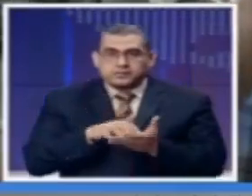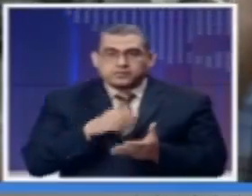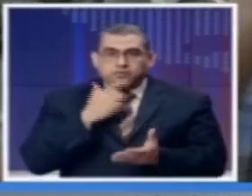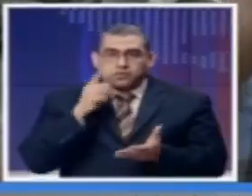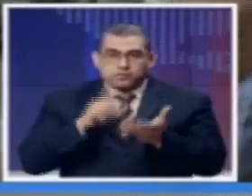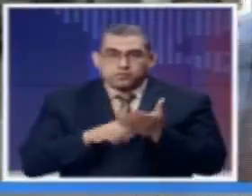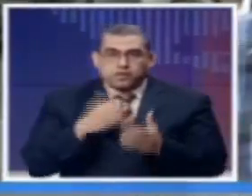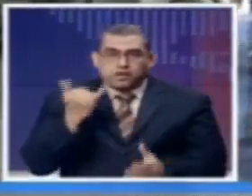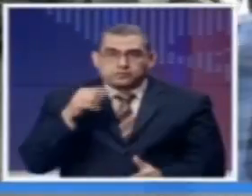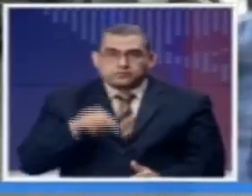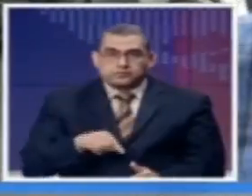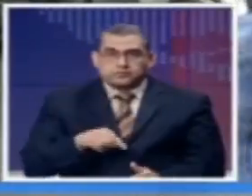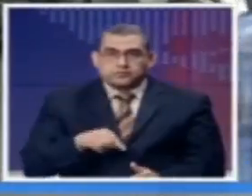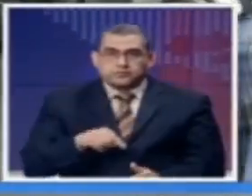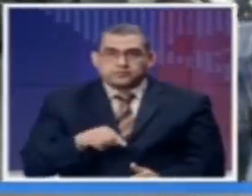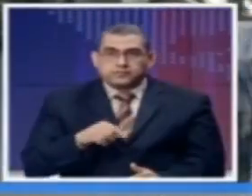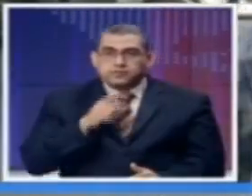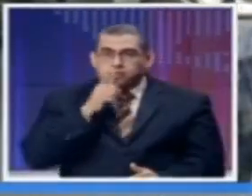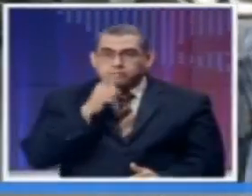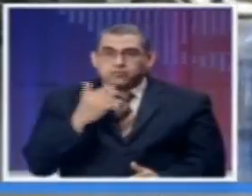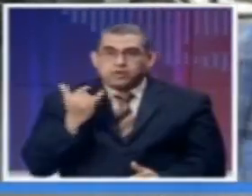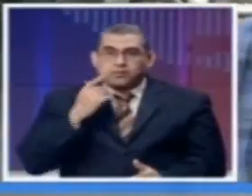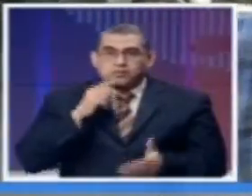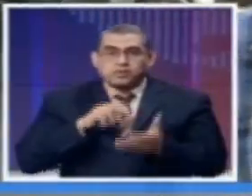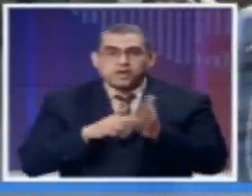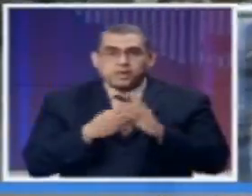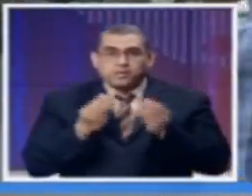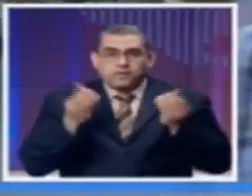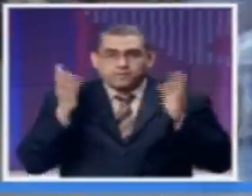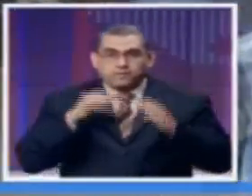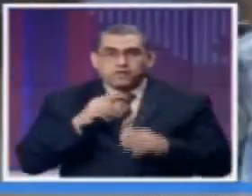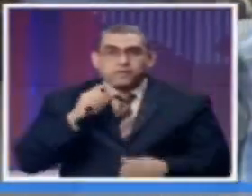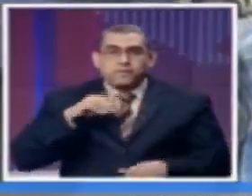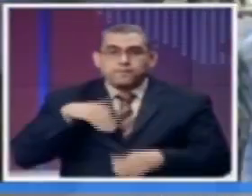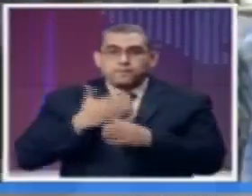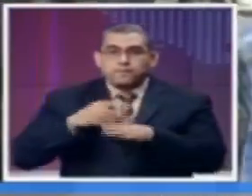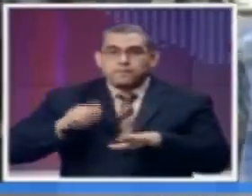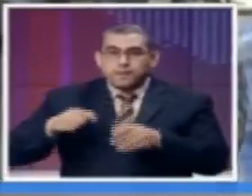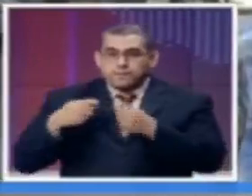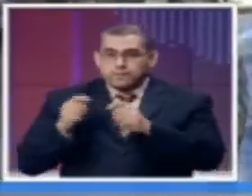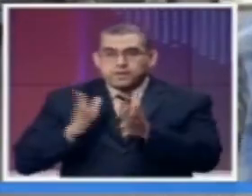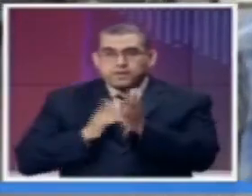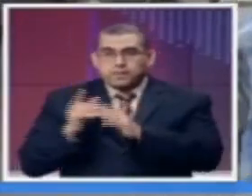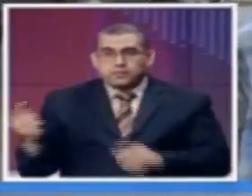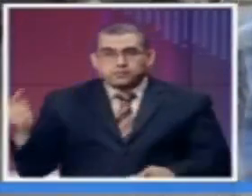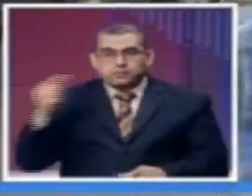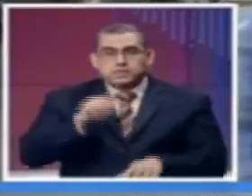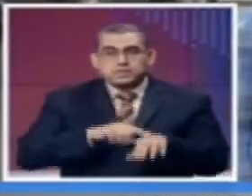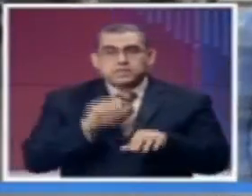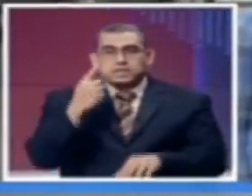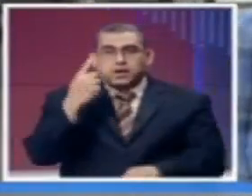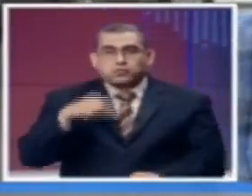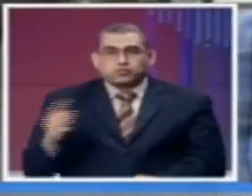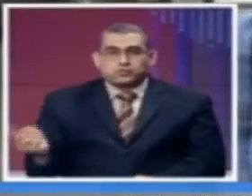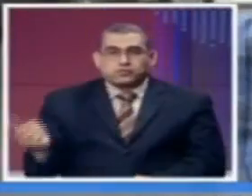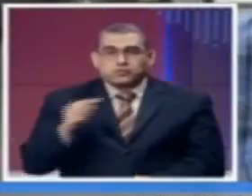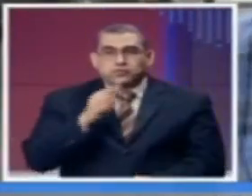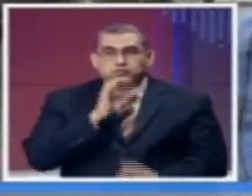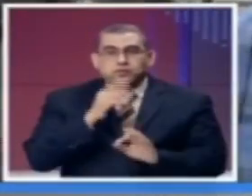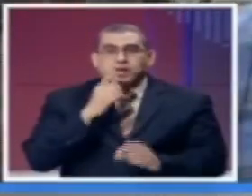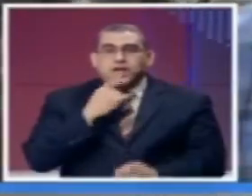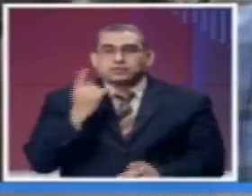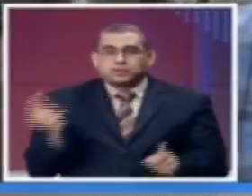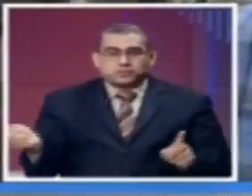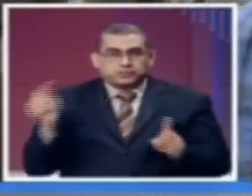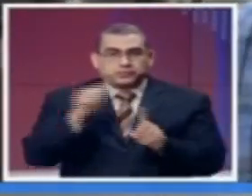دقايق فسهل يعني بكتير قوي. كان مشوار المحكمة ده على ما نروح المطرية كان ياخد له ساعة ونص، دلوقتي 10 دقايق